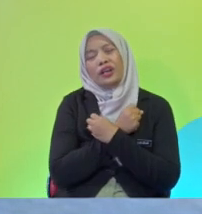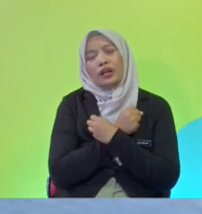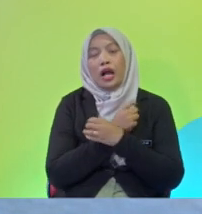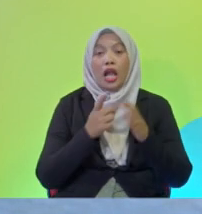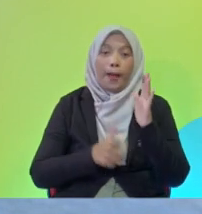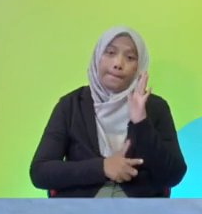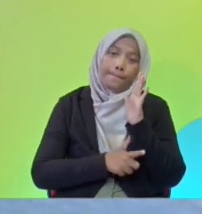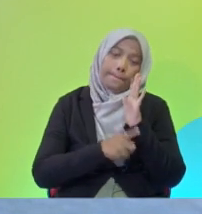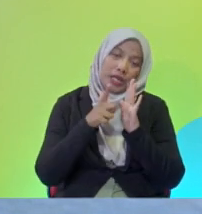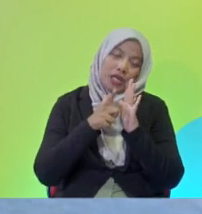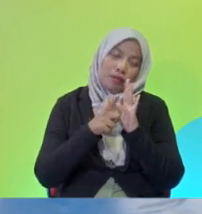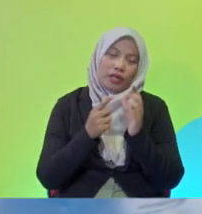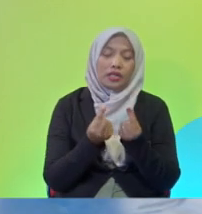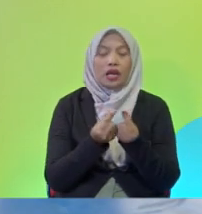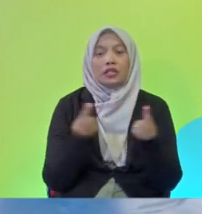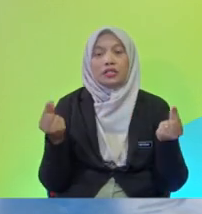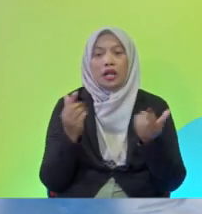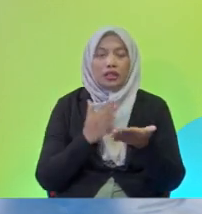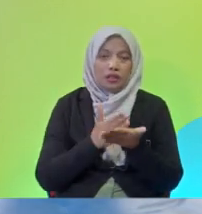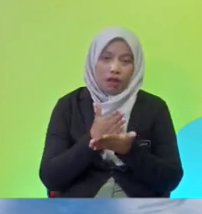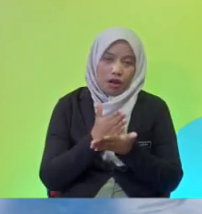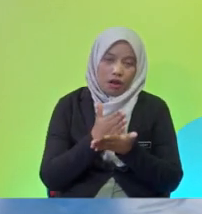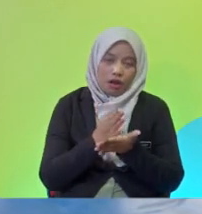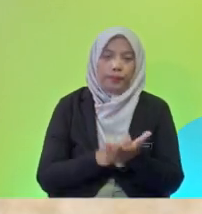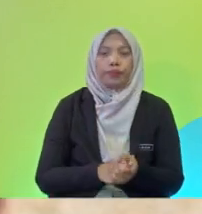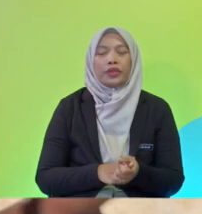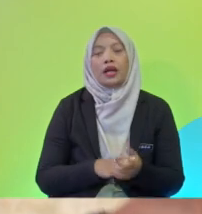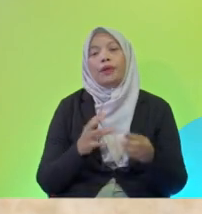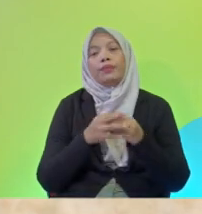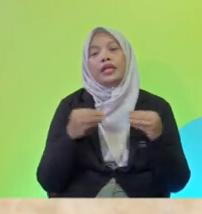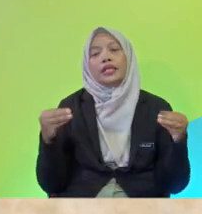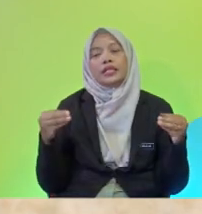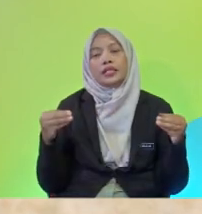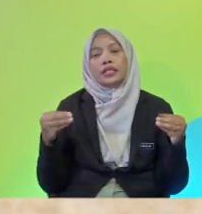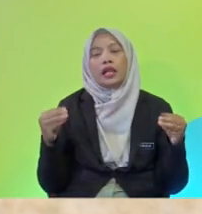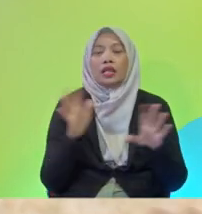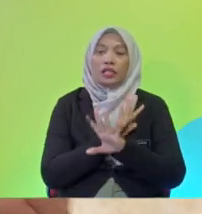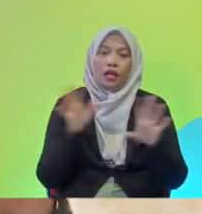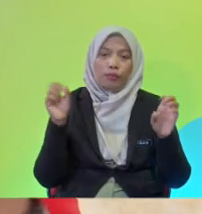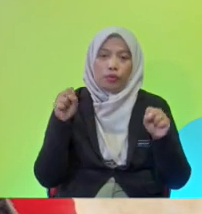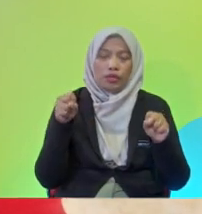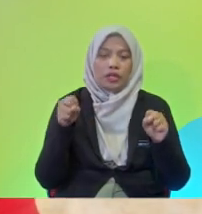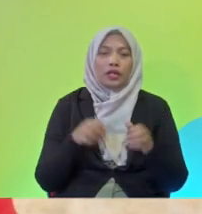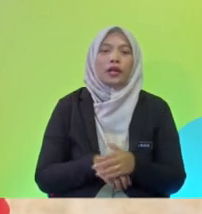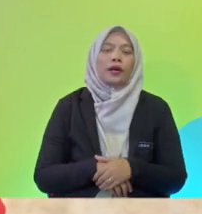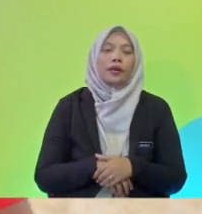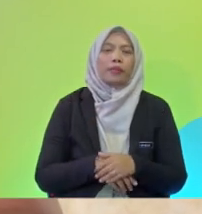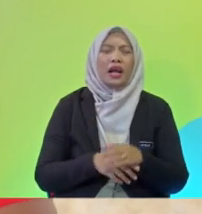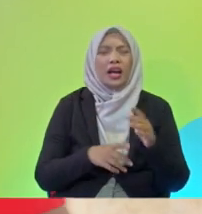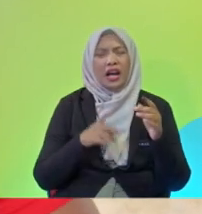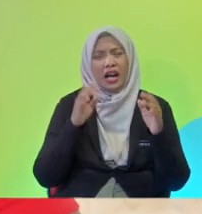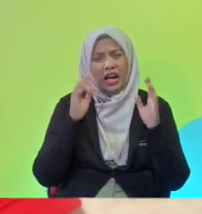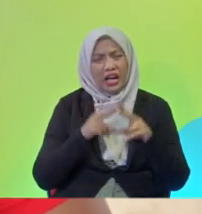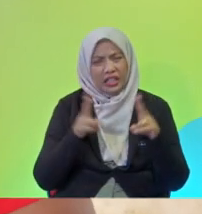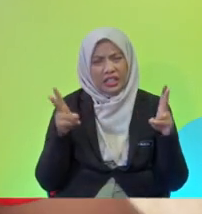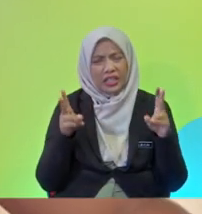dia melepasi garisan tengah. Bila kita melepasi garisan tengah, habis mati. Tak boleh. Kita baling paling maksimum pun kita kena